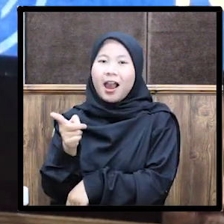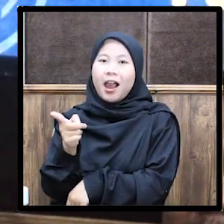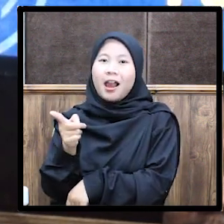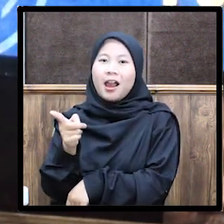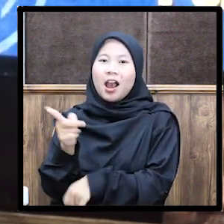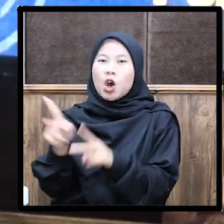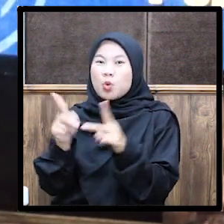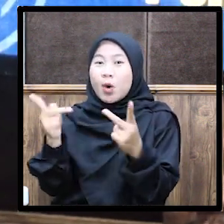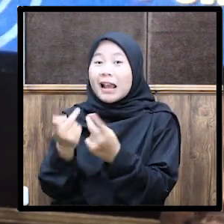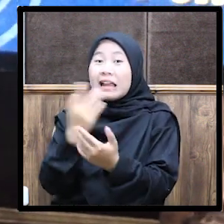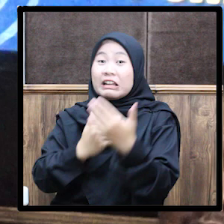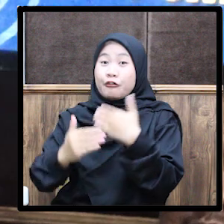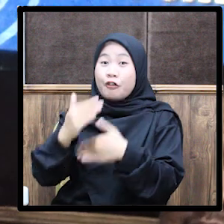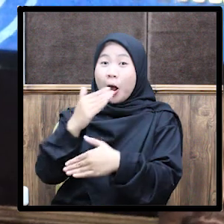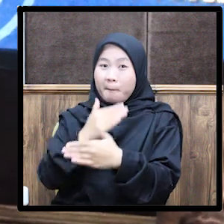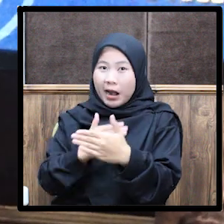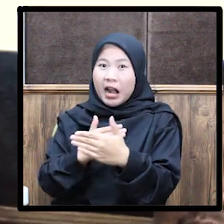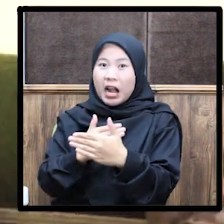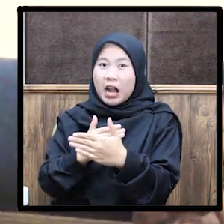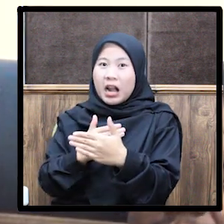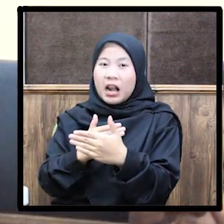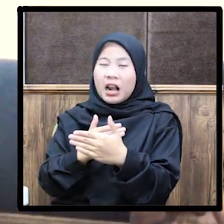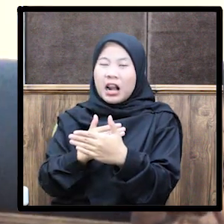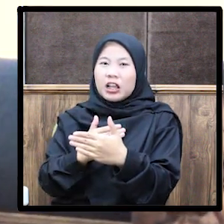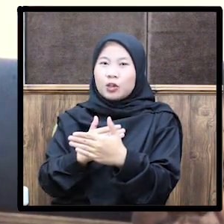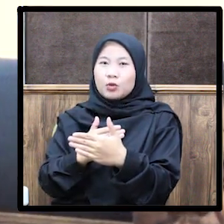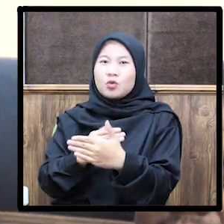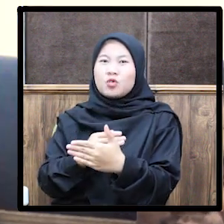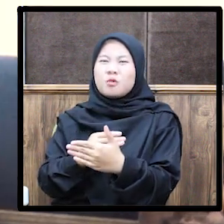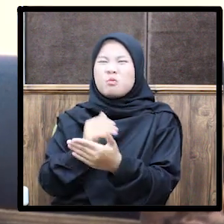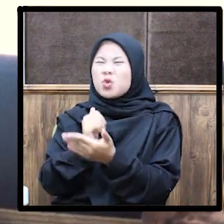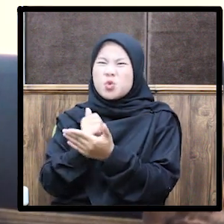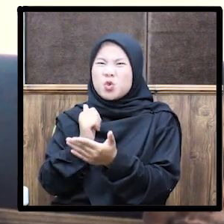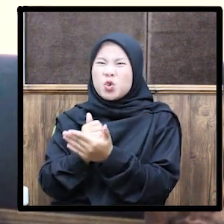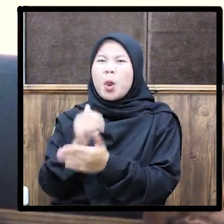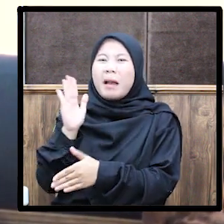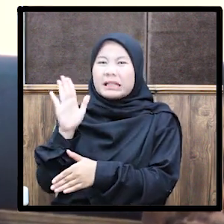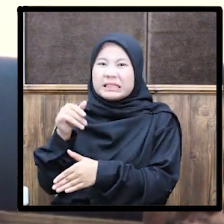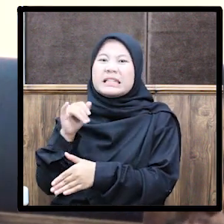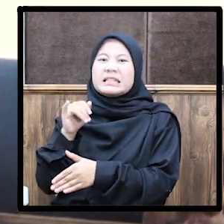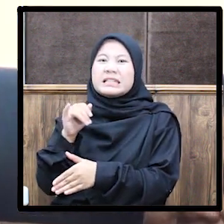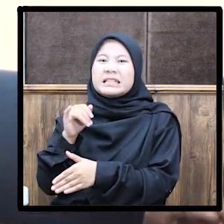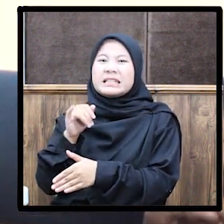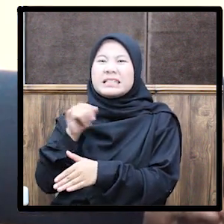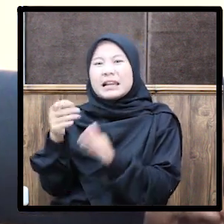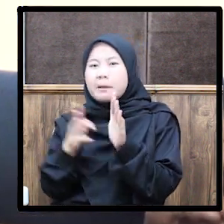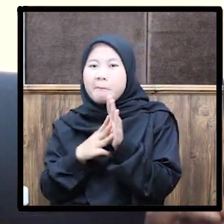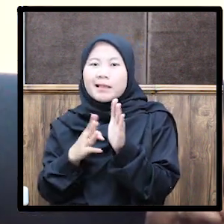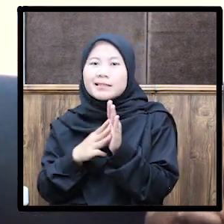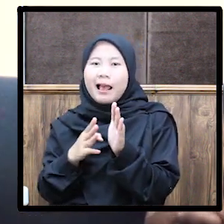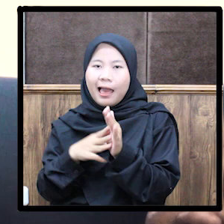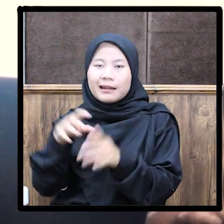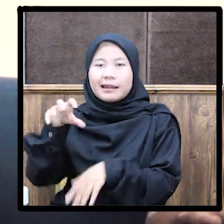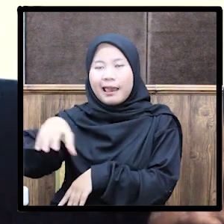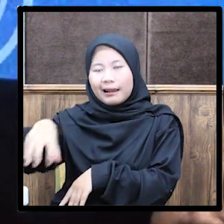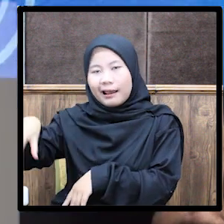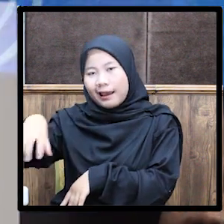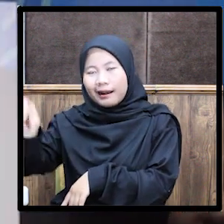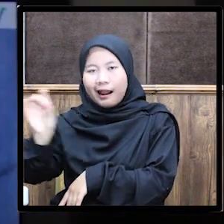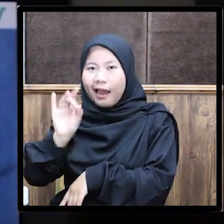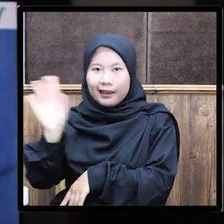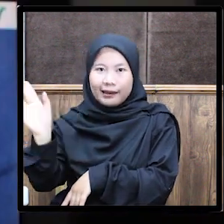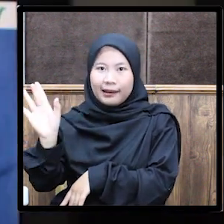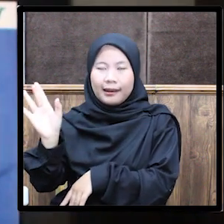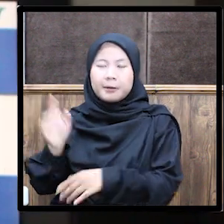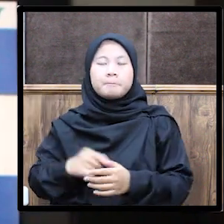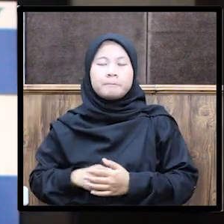untuk bisa memenuhi hak keluarganya itu kan juga masih menjadi catatan di beberapa tempat gitu ya.